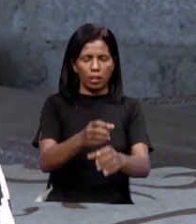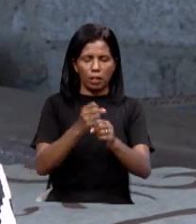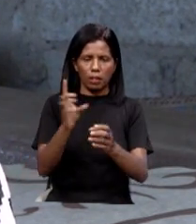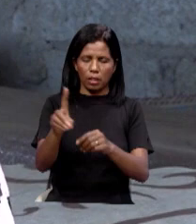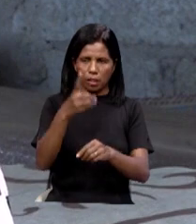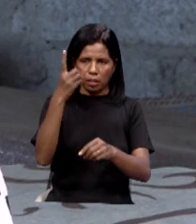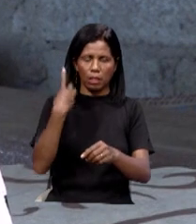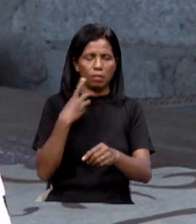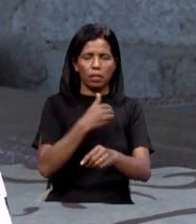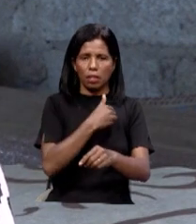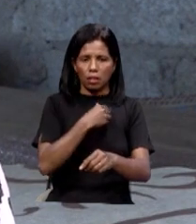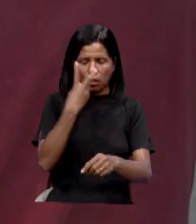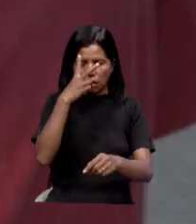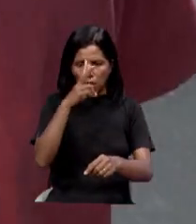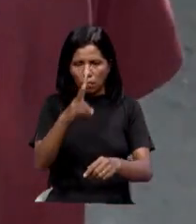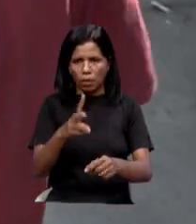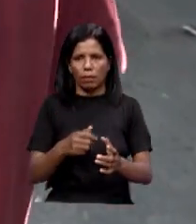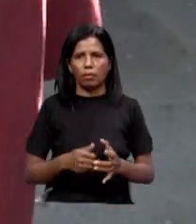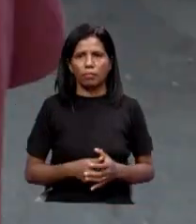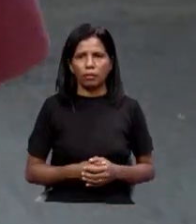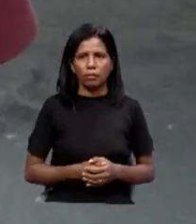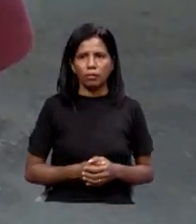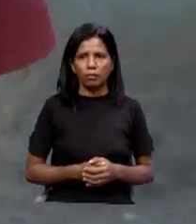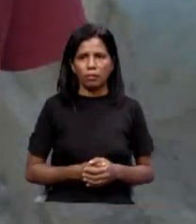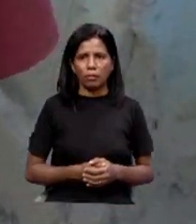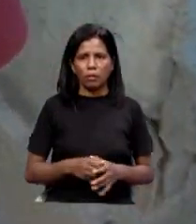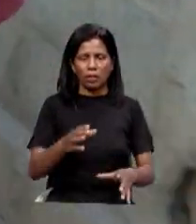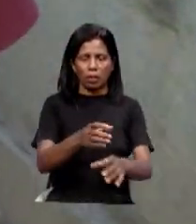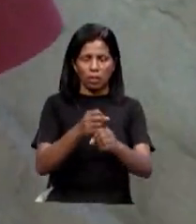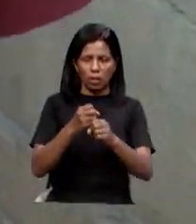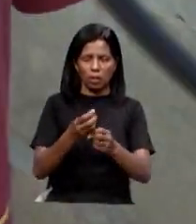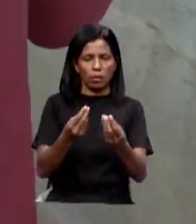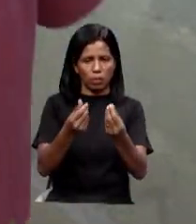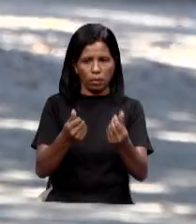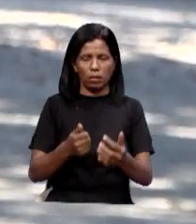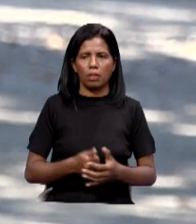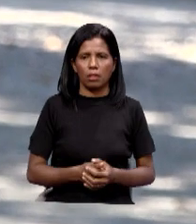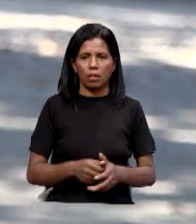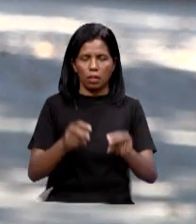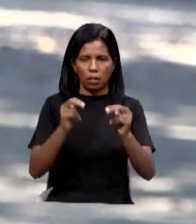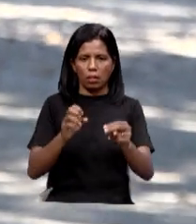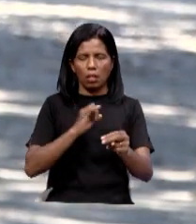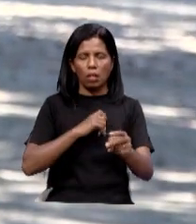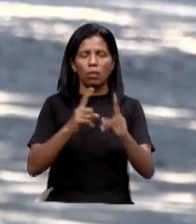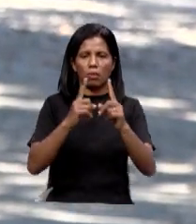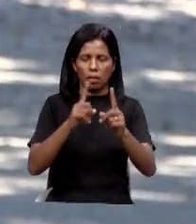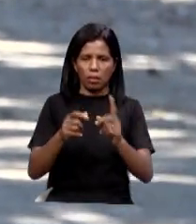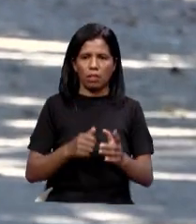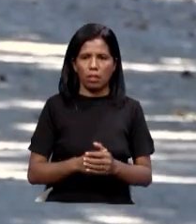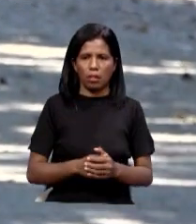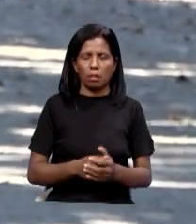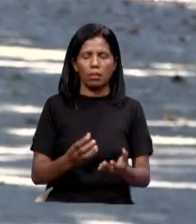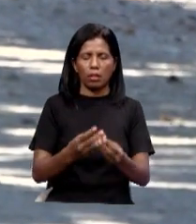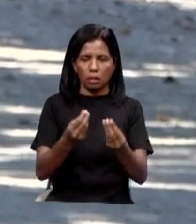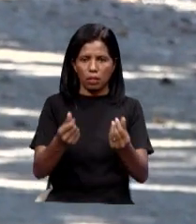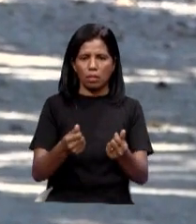ni hadir am silap kadir ni hadir uluk ni batia, dia kian ni hililata mai tuan liu ni hau tengki hau kuliah dulu ni hadian sa ni. Ubah hilat dari